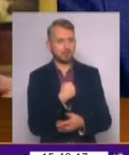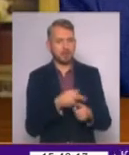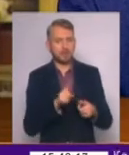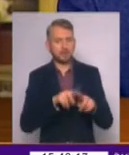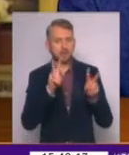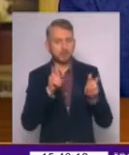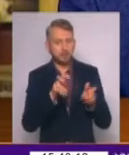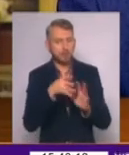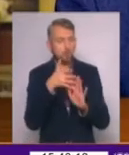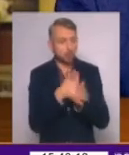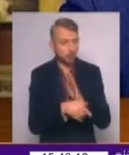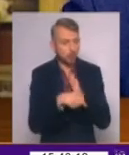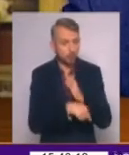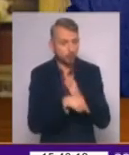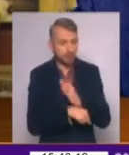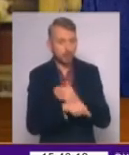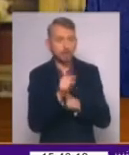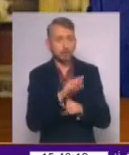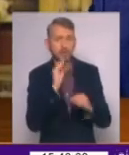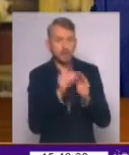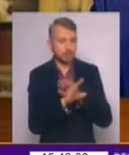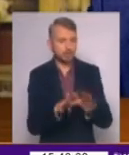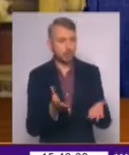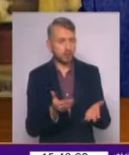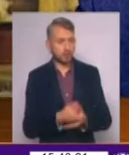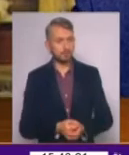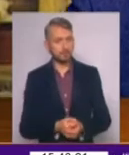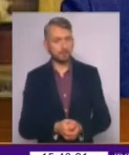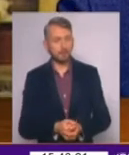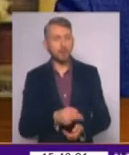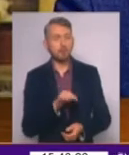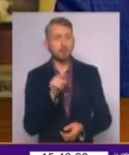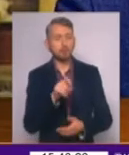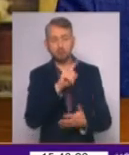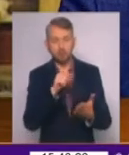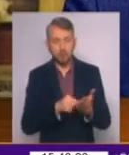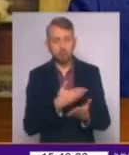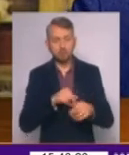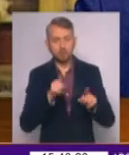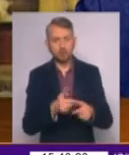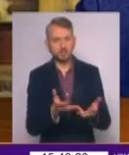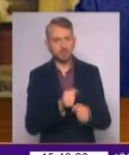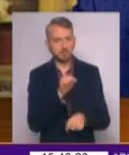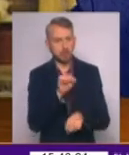називається «Прозора корупція», тобто вони вже не скриваються. Тому по даному питанню ми також взяли паузу,